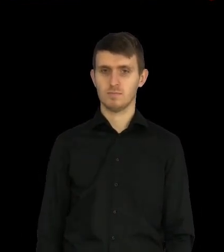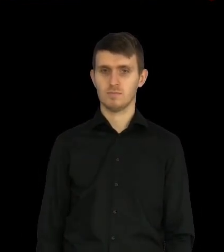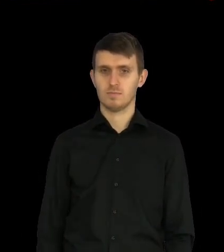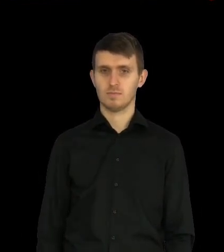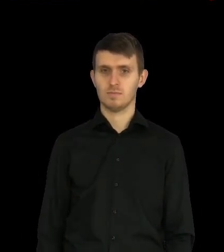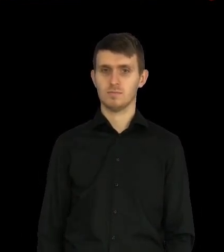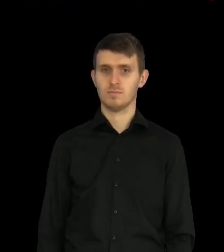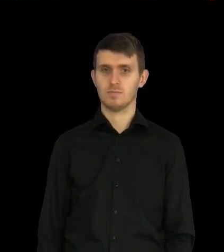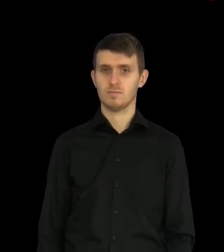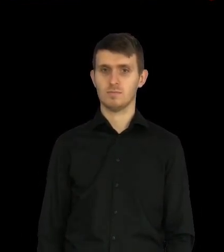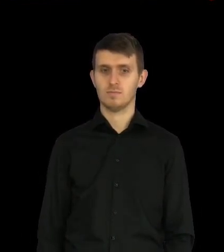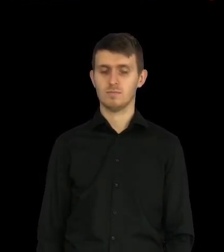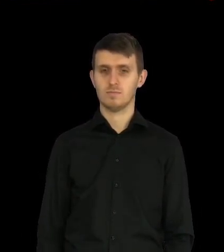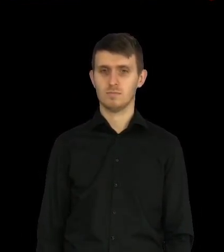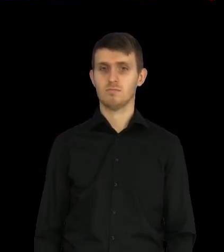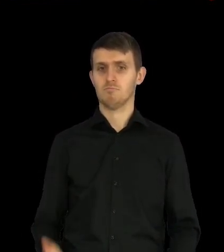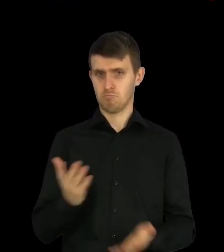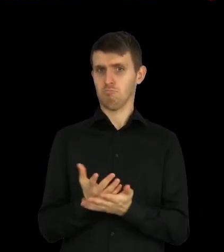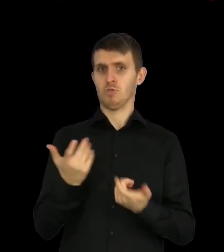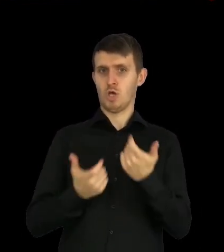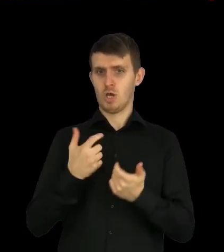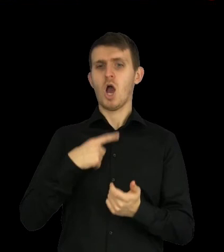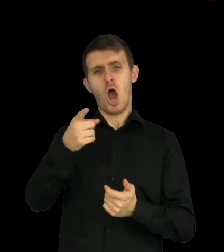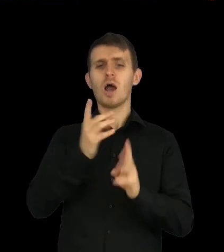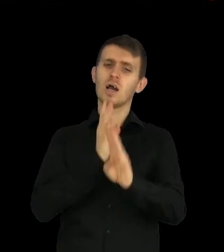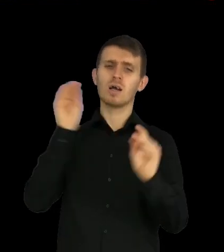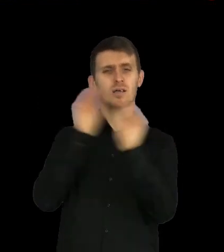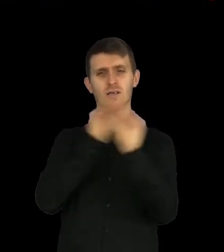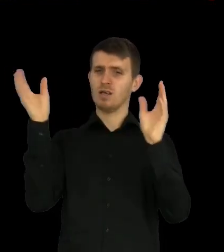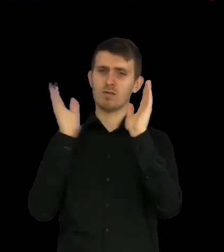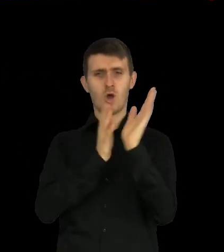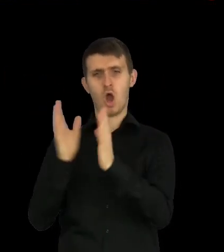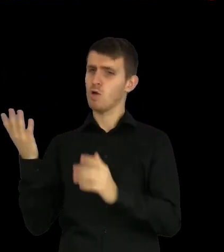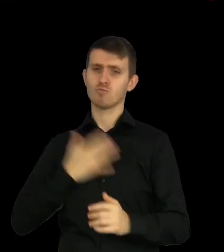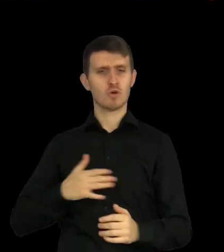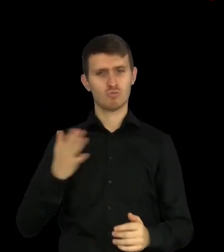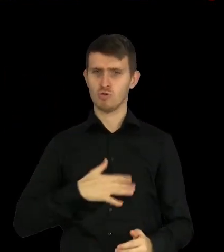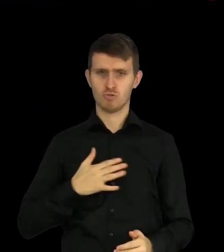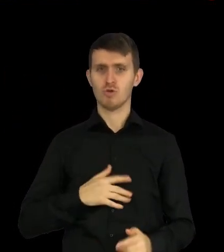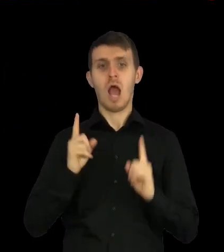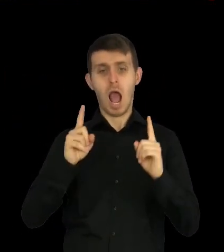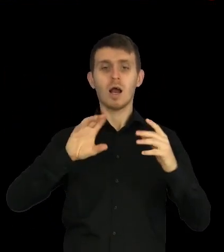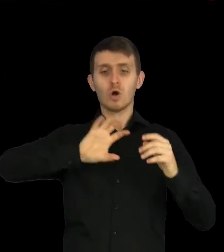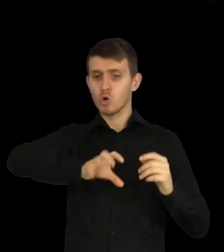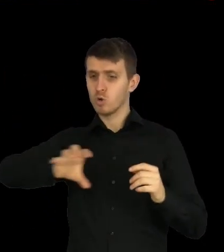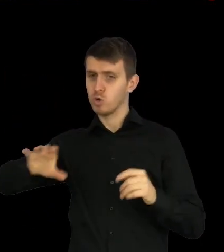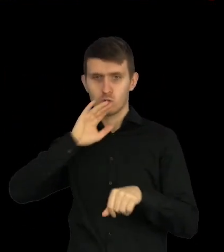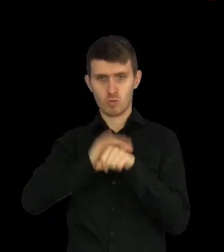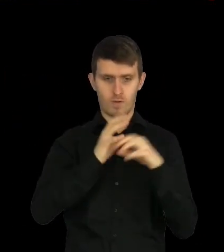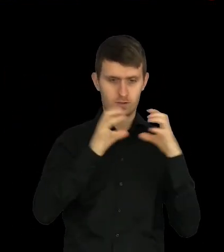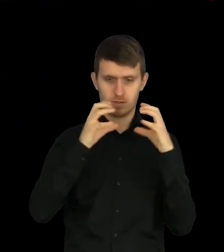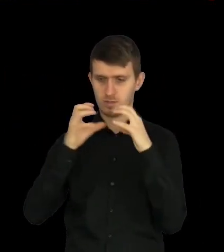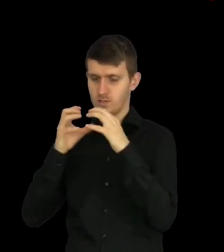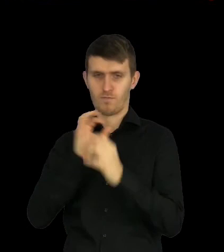I zrobione. Oczywiście kolejność może być inna, bo kolejność nie ma znaczenia. Chodziło o uproszczenie